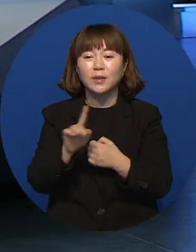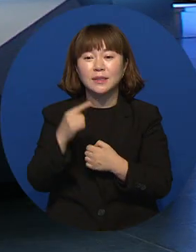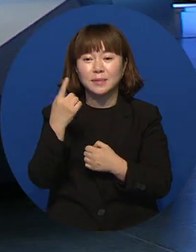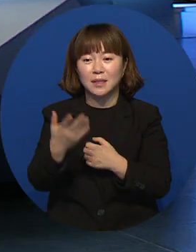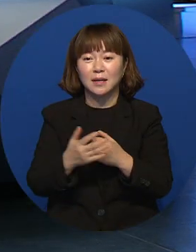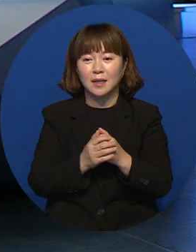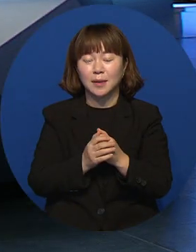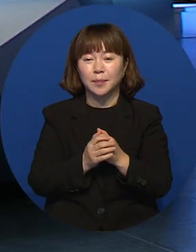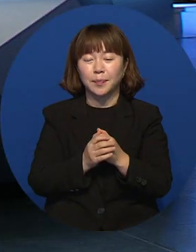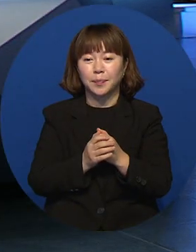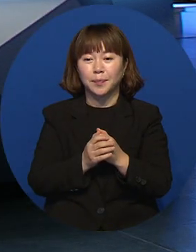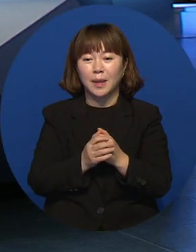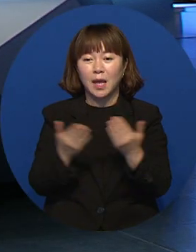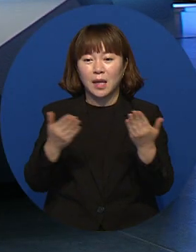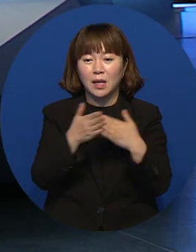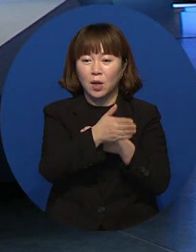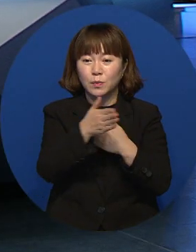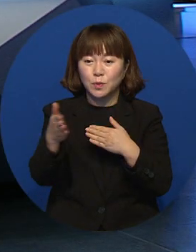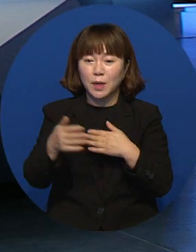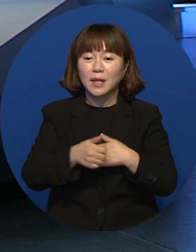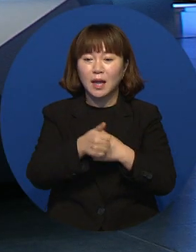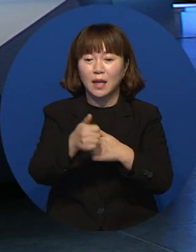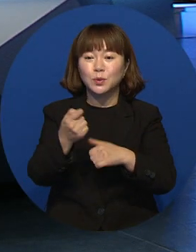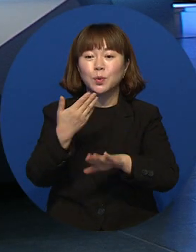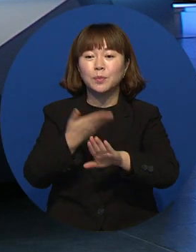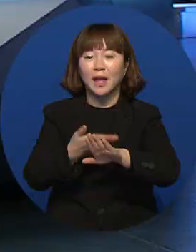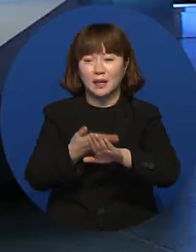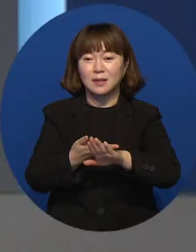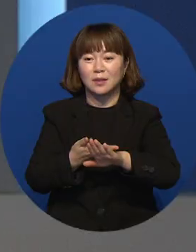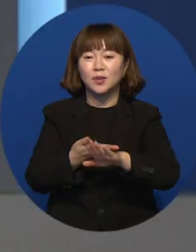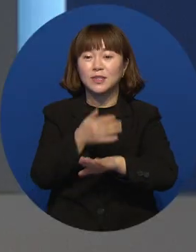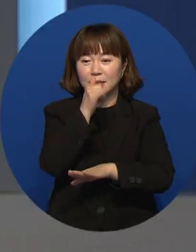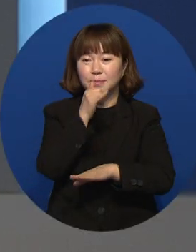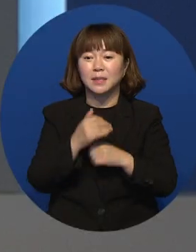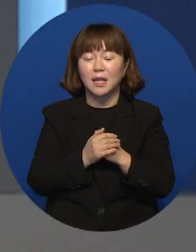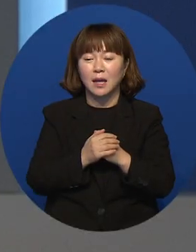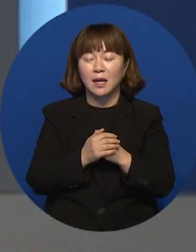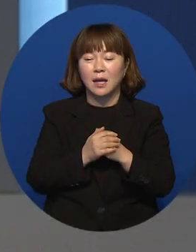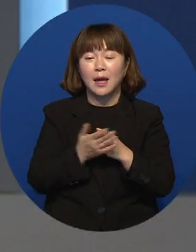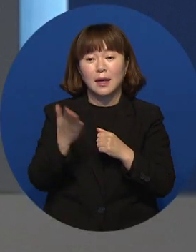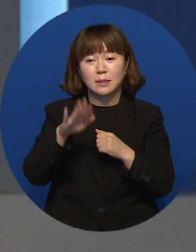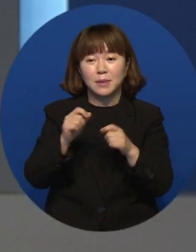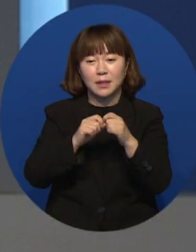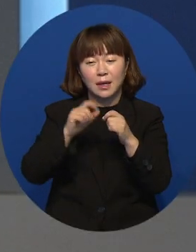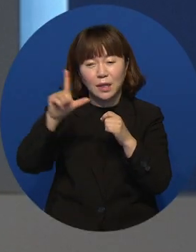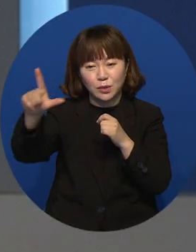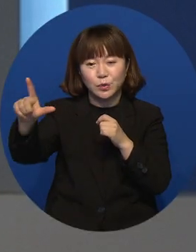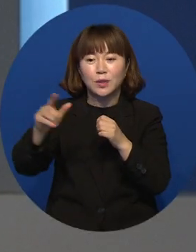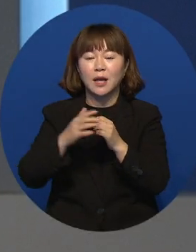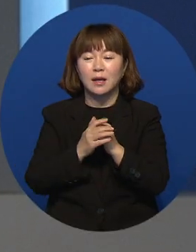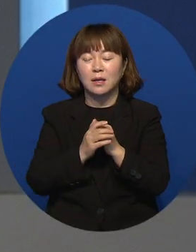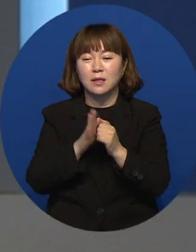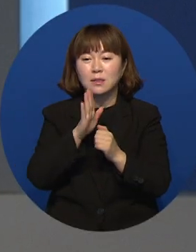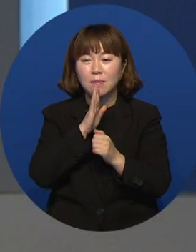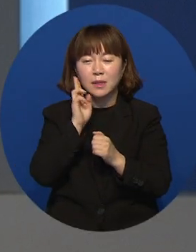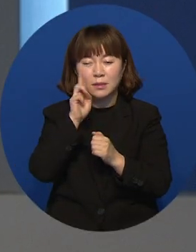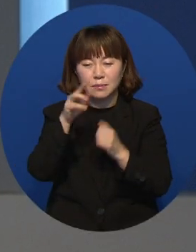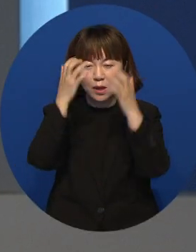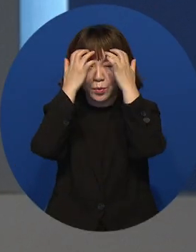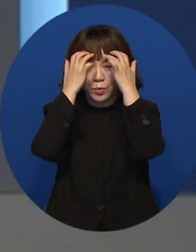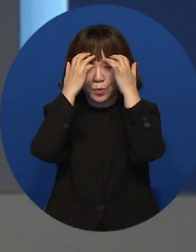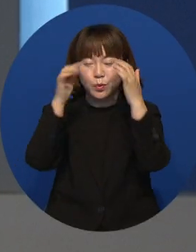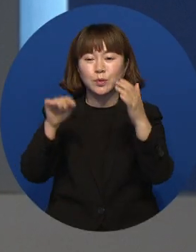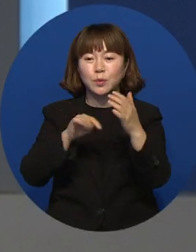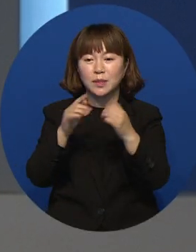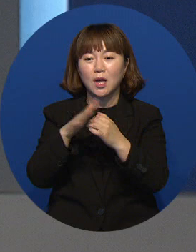따라서 조금 이제 차이는 있을 수 있습니다 아 그렇지 만은 대다수가 상당한 보통 속에서 정말 그